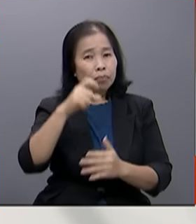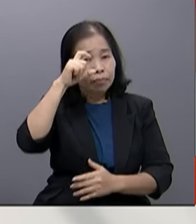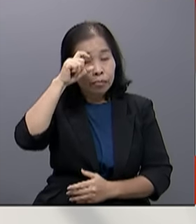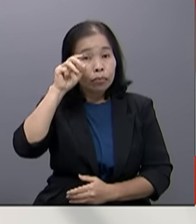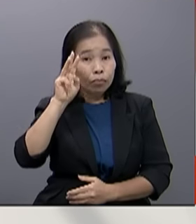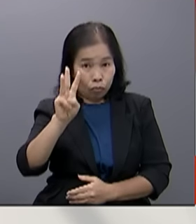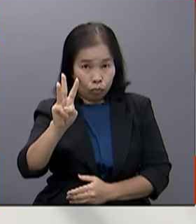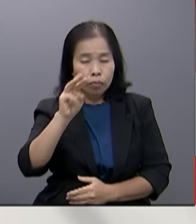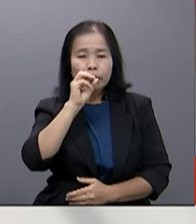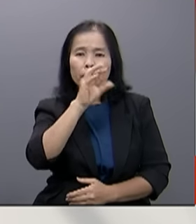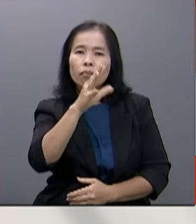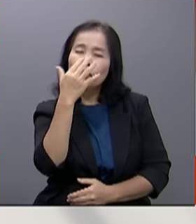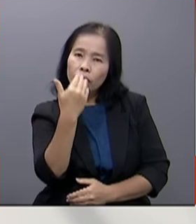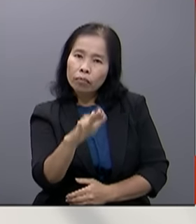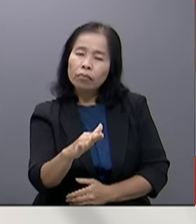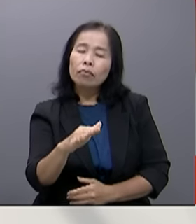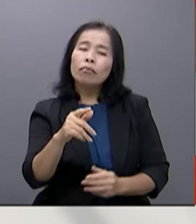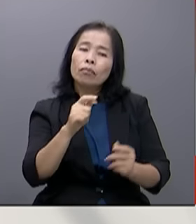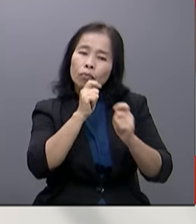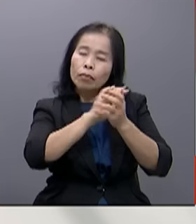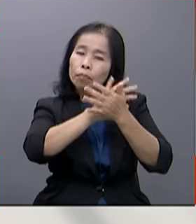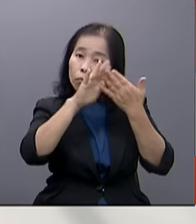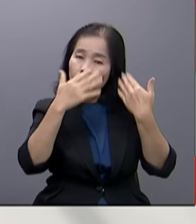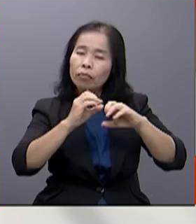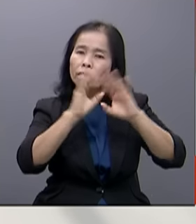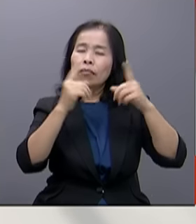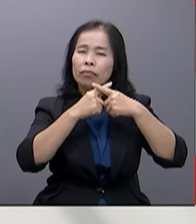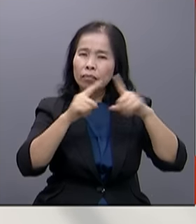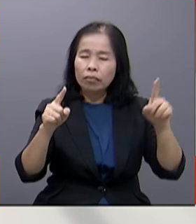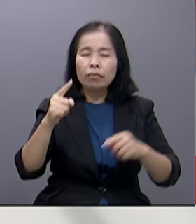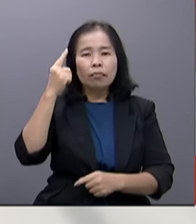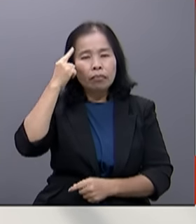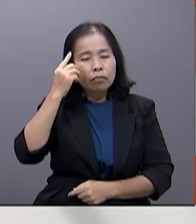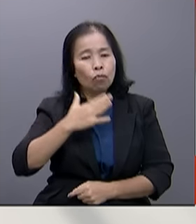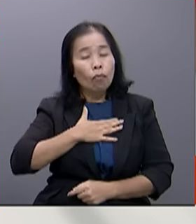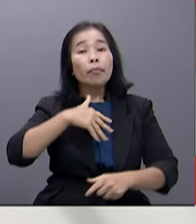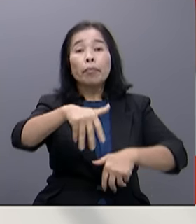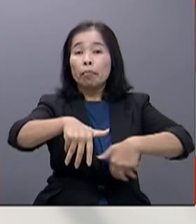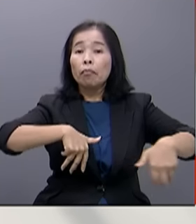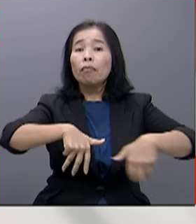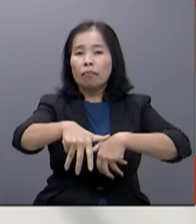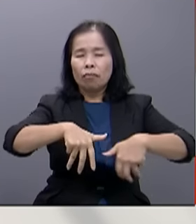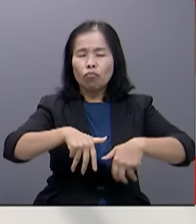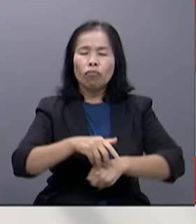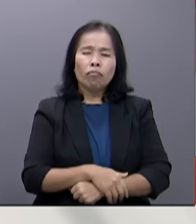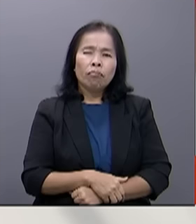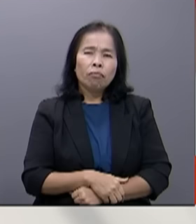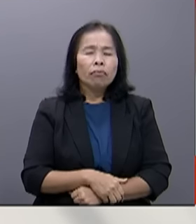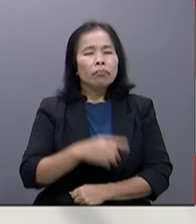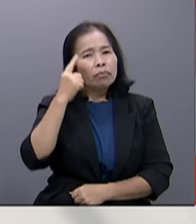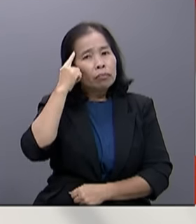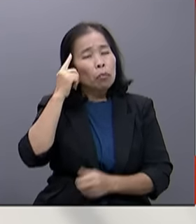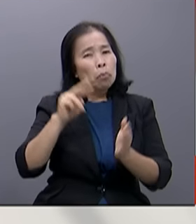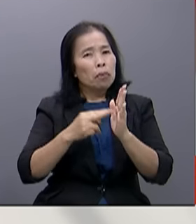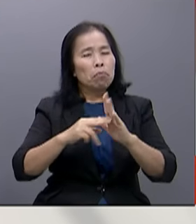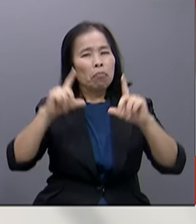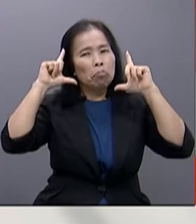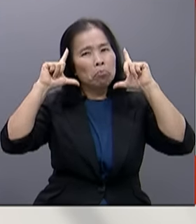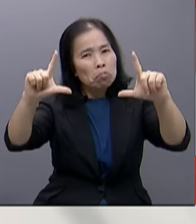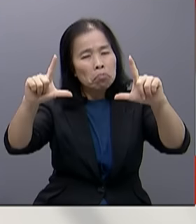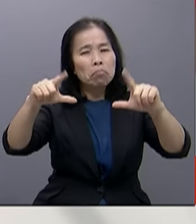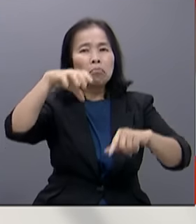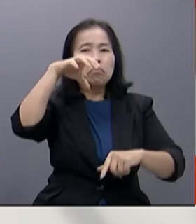าก็ค่อนข้างที่จะชัดเจนแล้วนะคะแต่ว่าในมุมมองของประชาชนนะคะท่านเอกคะมองว่ามันจะสร้างภาพลักษณ์ให้กับองค์ก